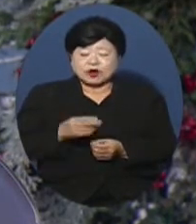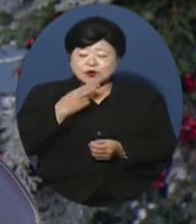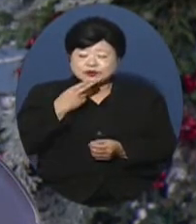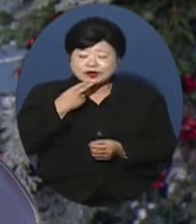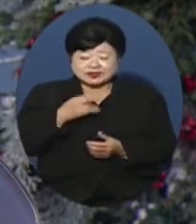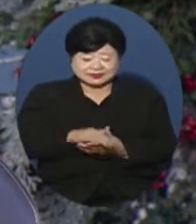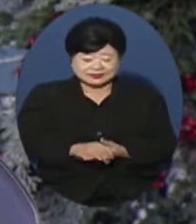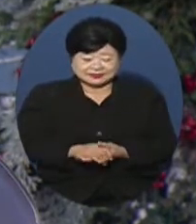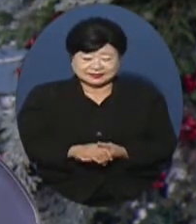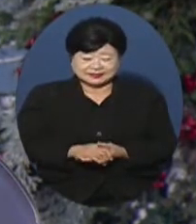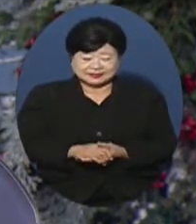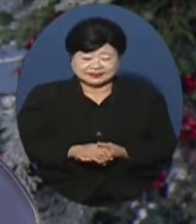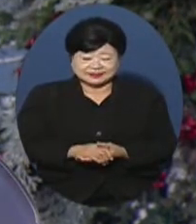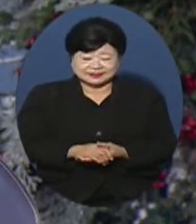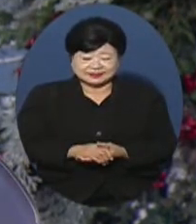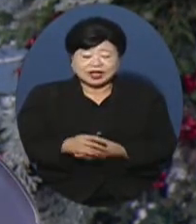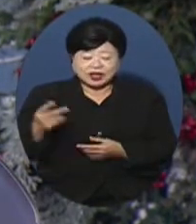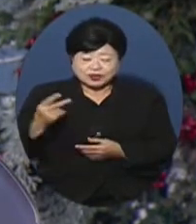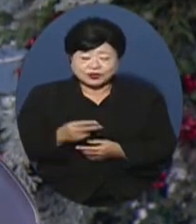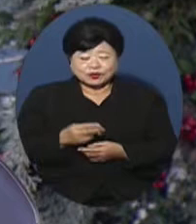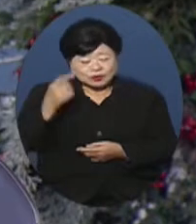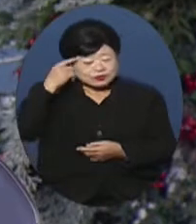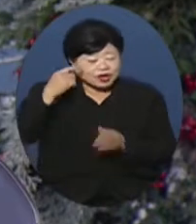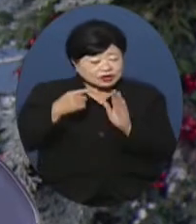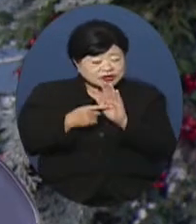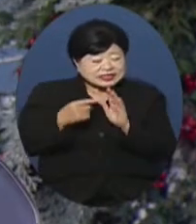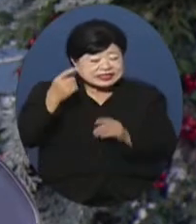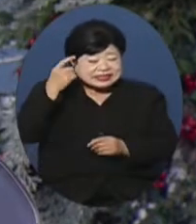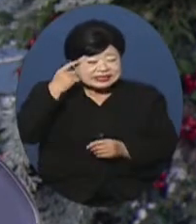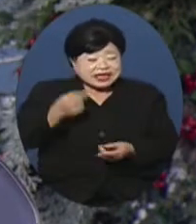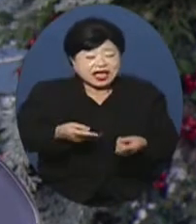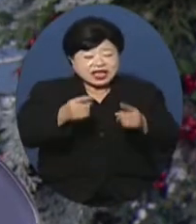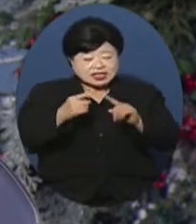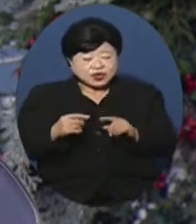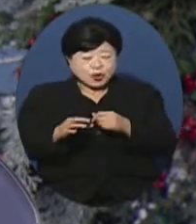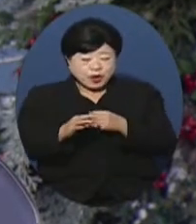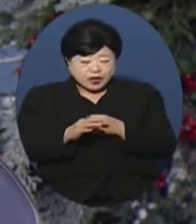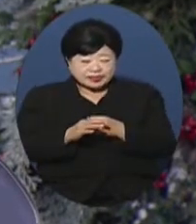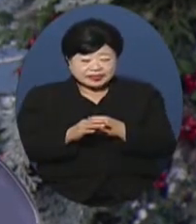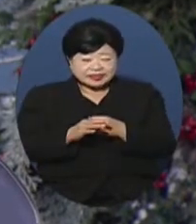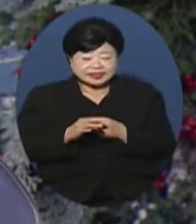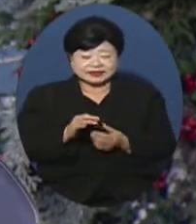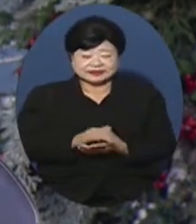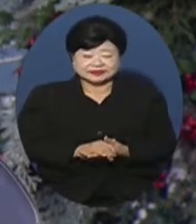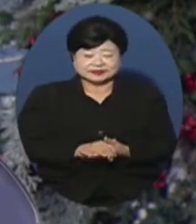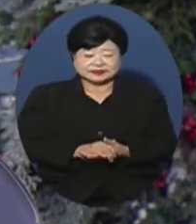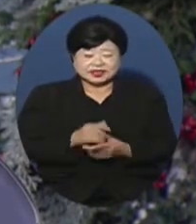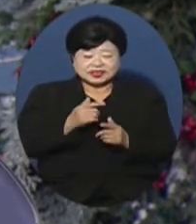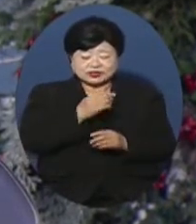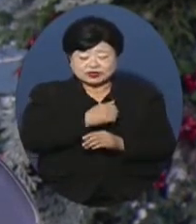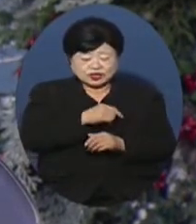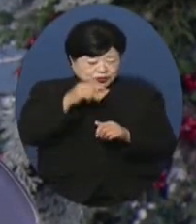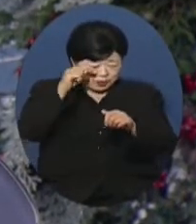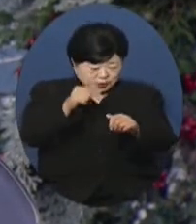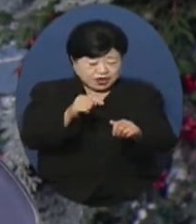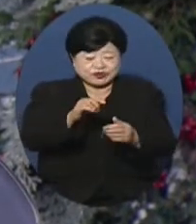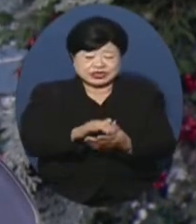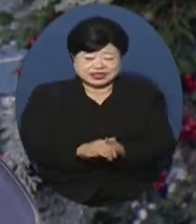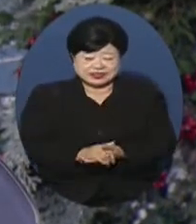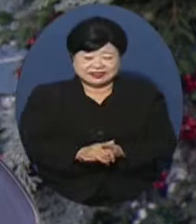4 그리고 부정적인 생각이 들어 인 나사렛 예수의 이름으로